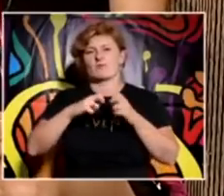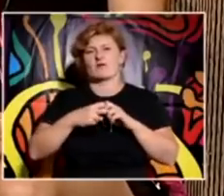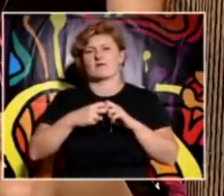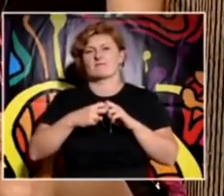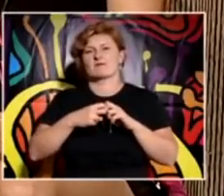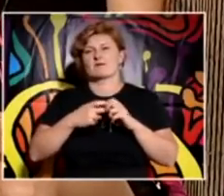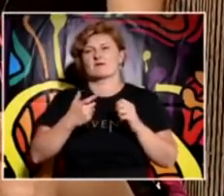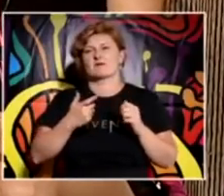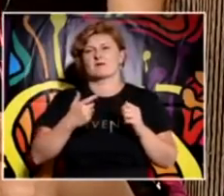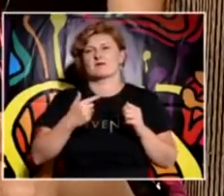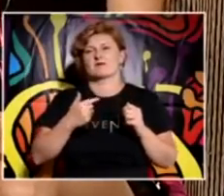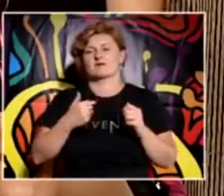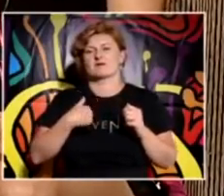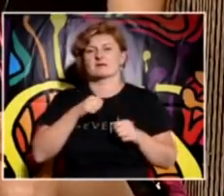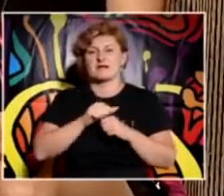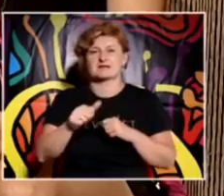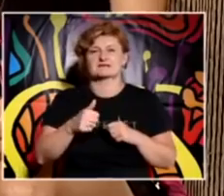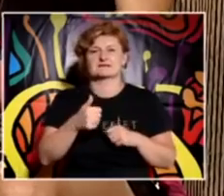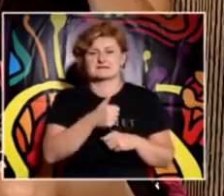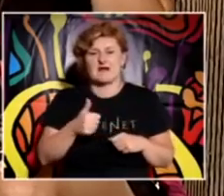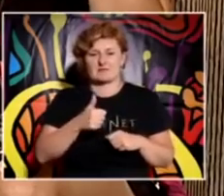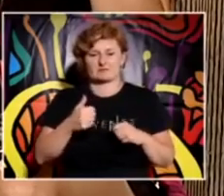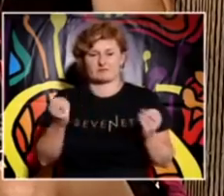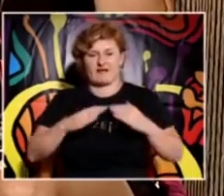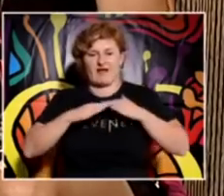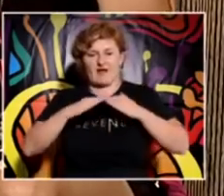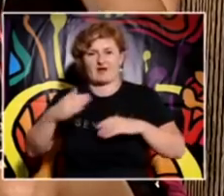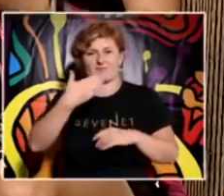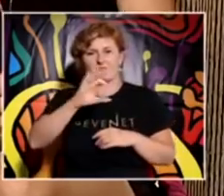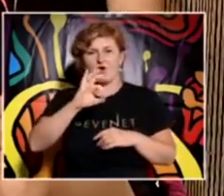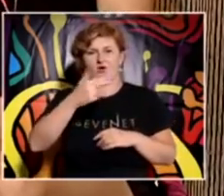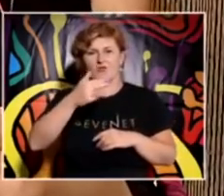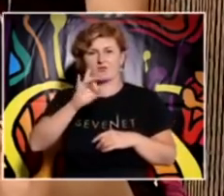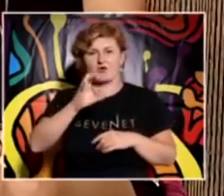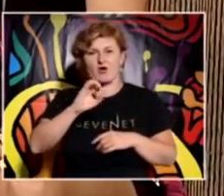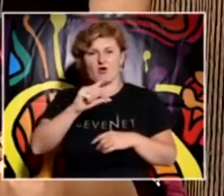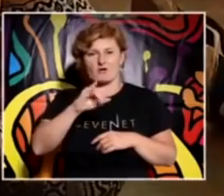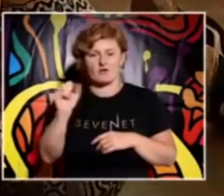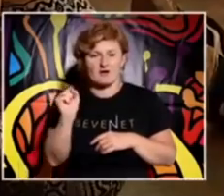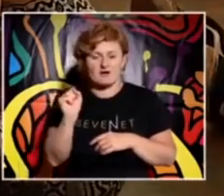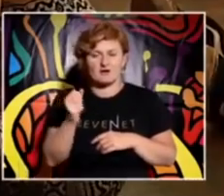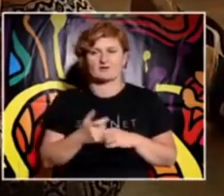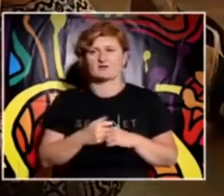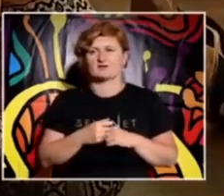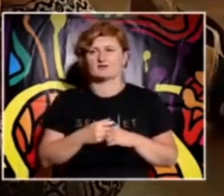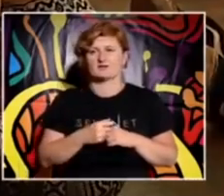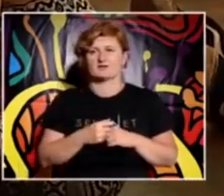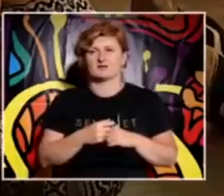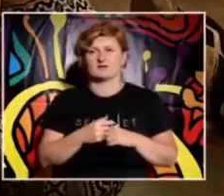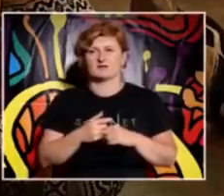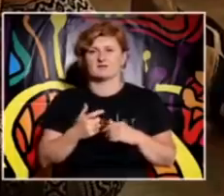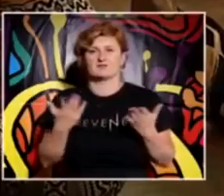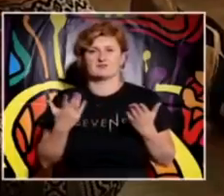na przykład z tego, że zostaliśmy właśnie sami na pustyni w Mongolii. Myślę, że to była gdzieś taka rzecz, gdzie sami siebie gdzieś